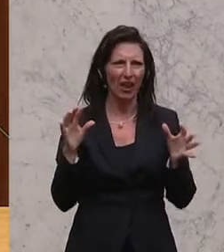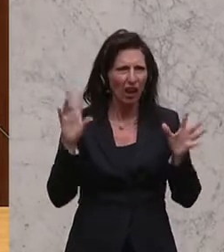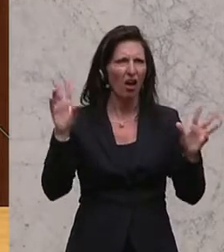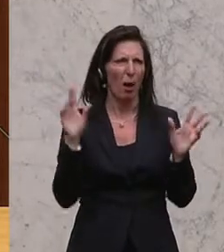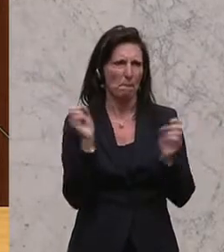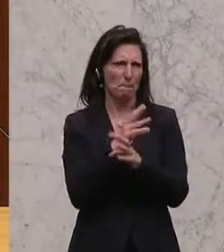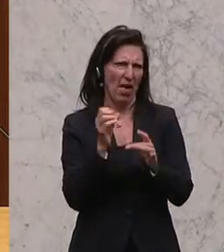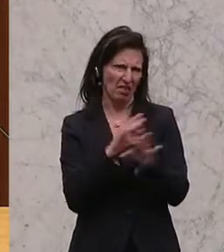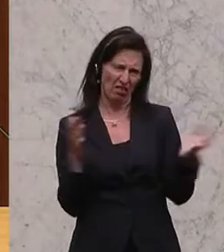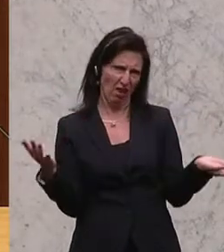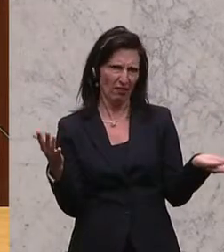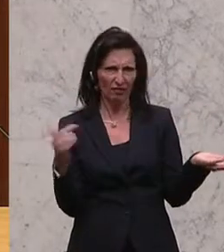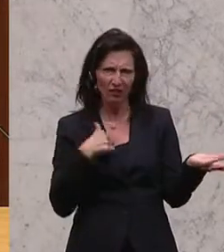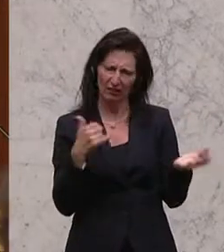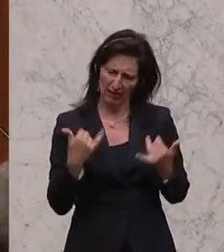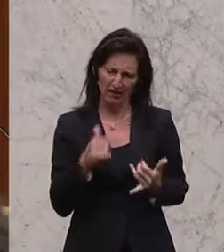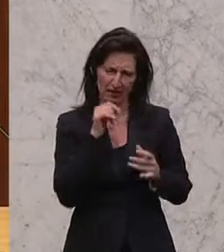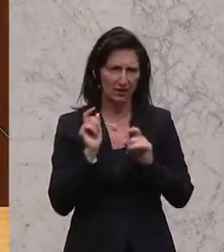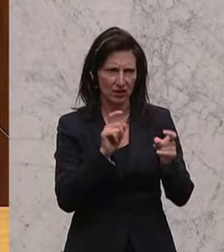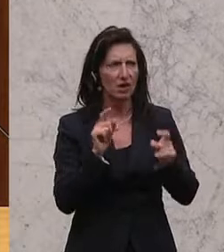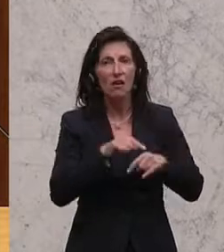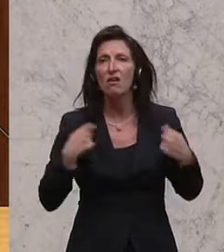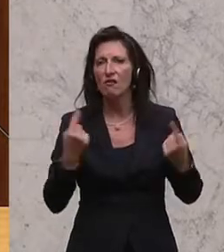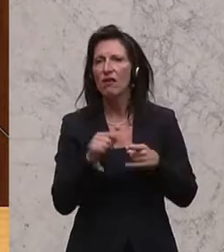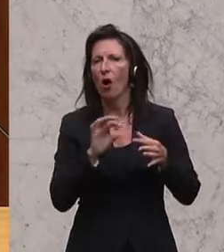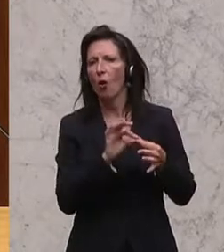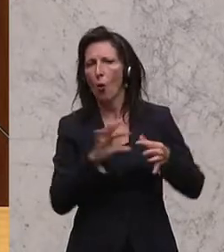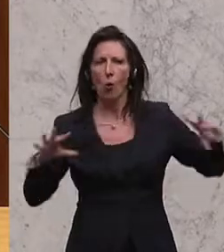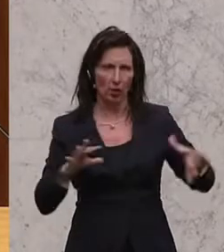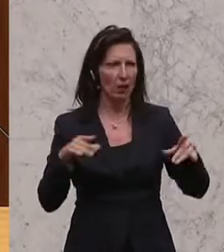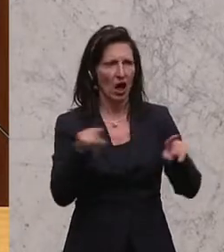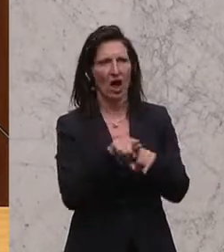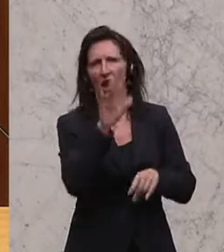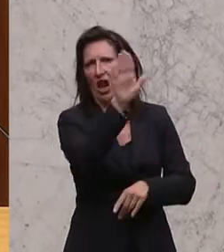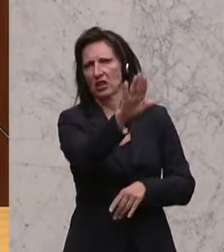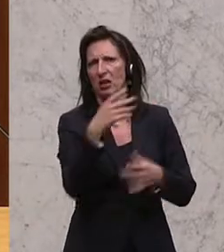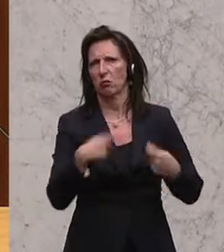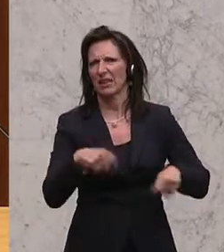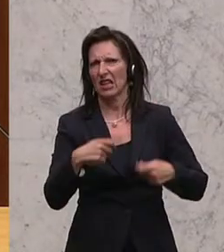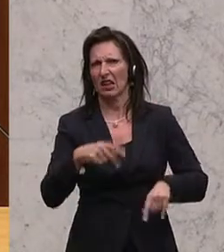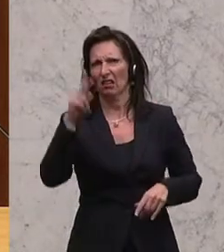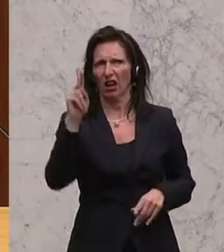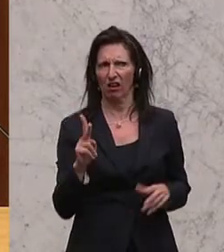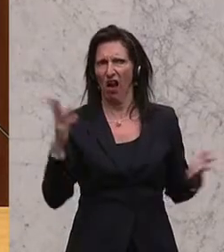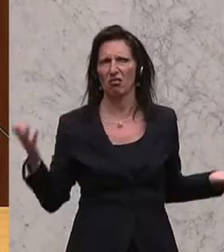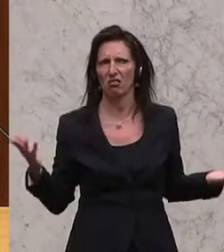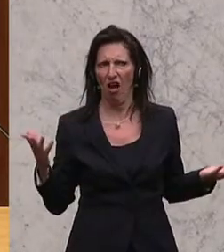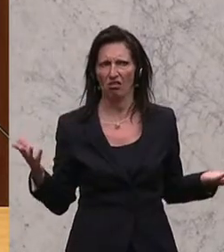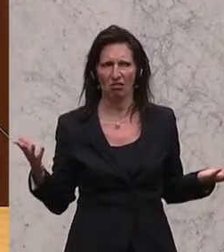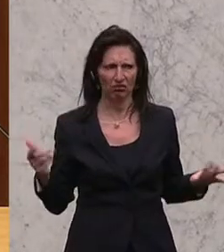Ja? Es sind genauso unabhängig wie die Grünen mit ihrem unabhängigen Hofburg-Kandidaten. Das ist für mich irrelevant.